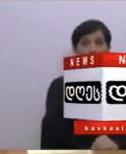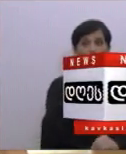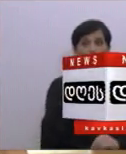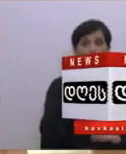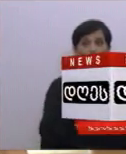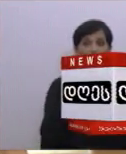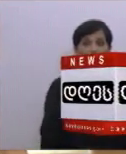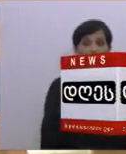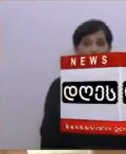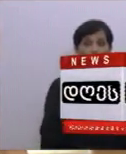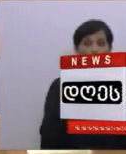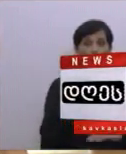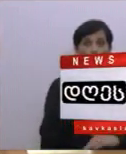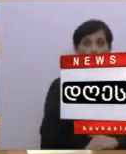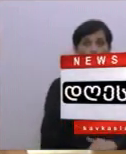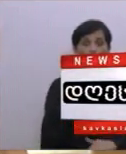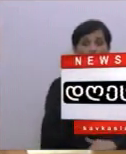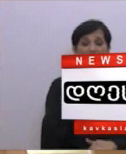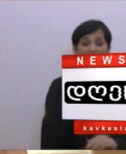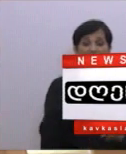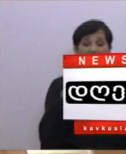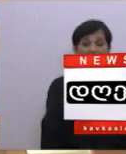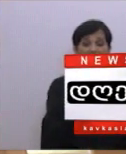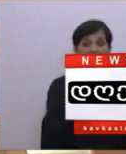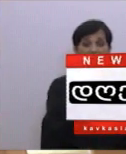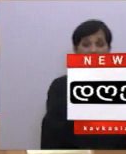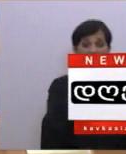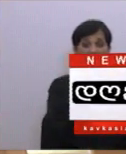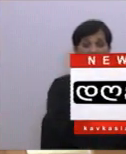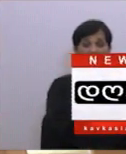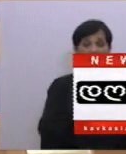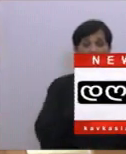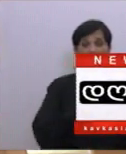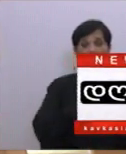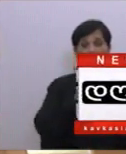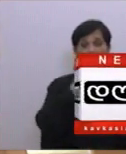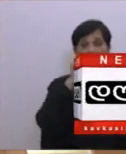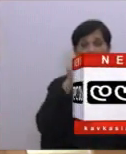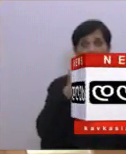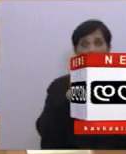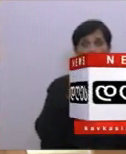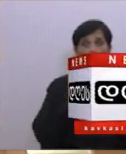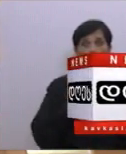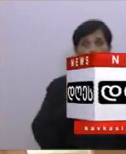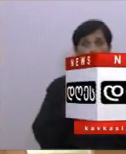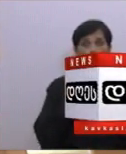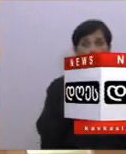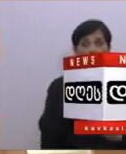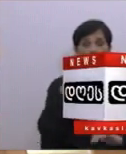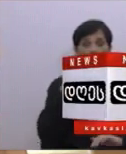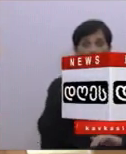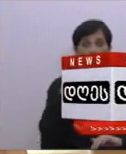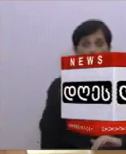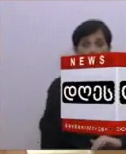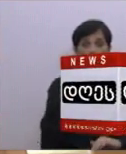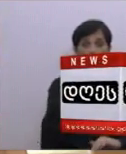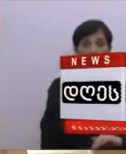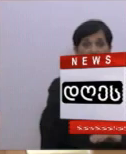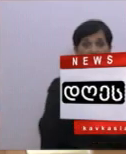დაახლოებით 50 მილიარდიდან ლარიდან გაიზარდა 80 მილიარდამდე, 30